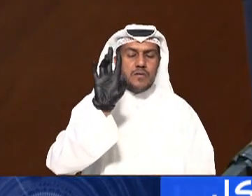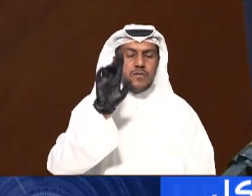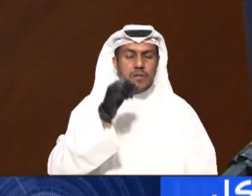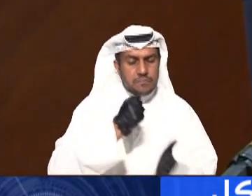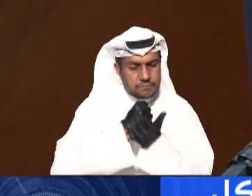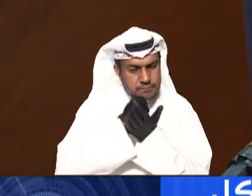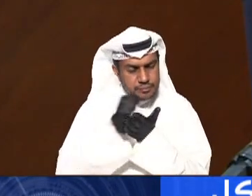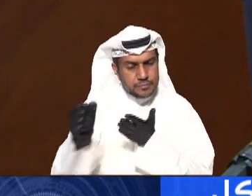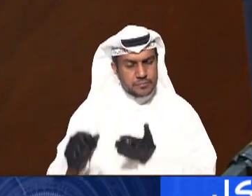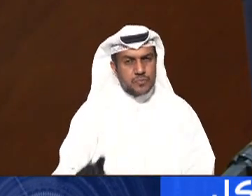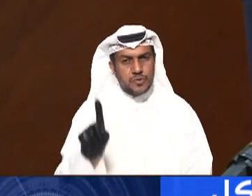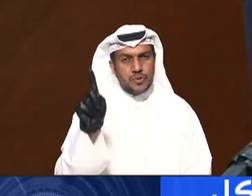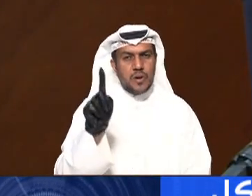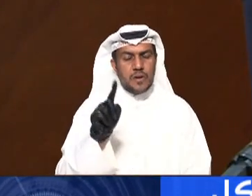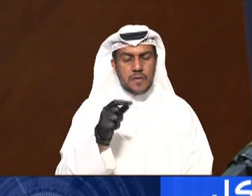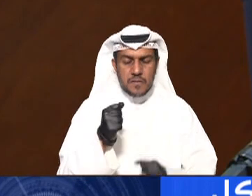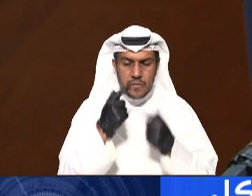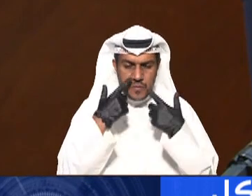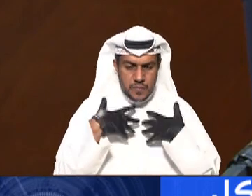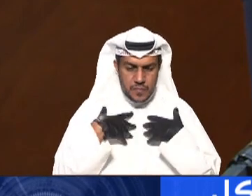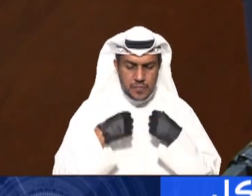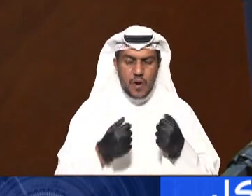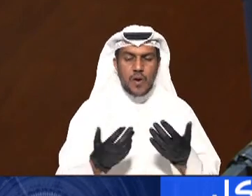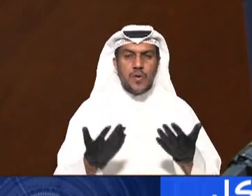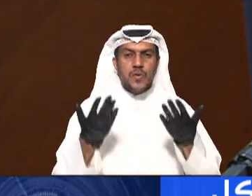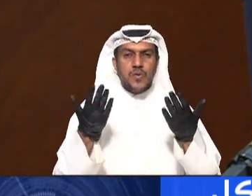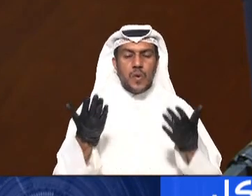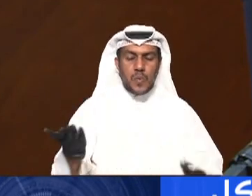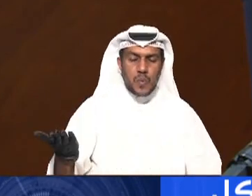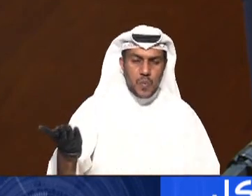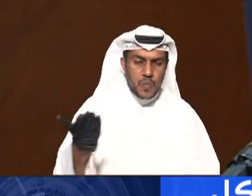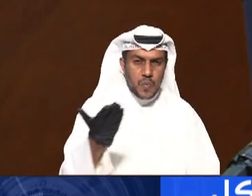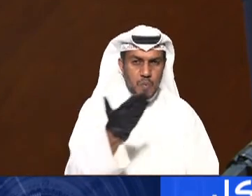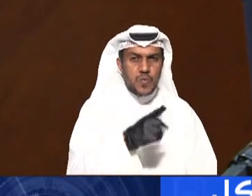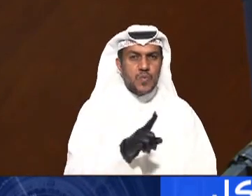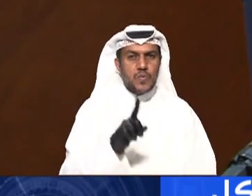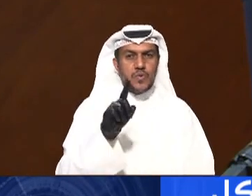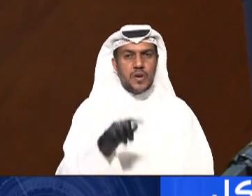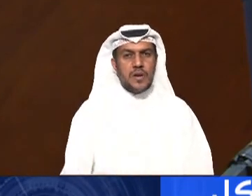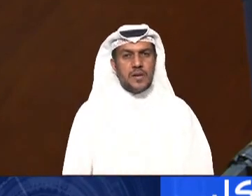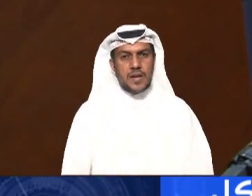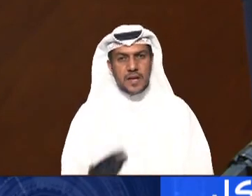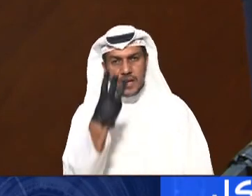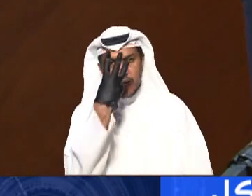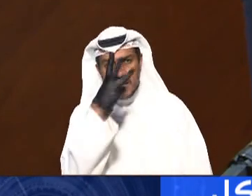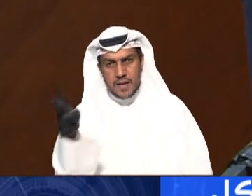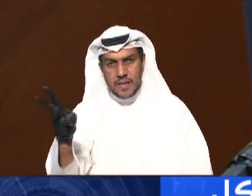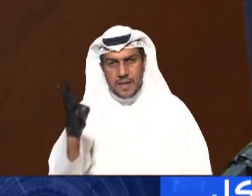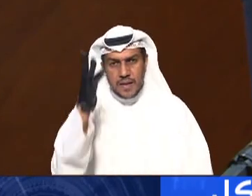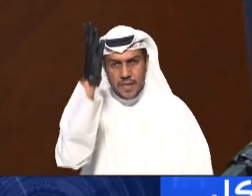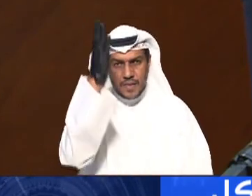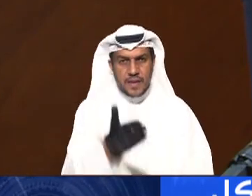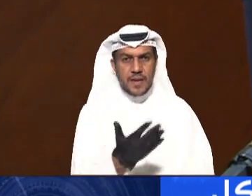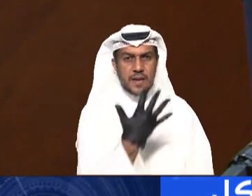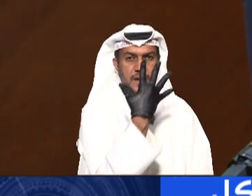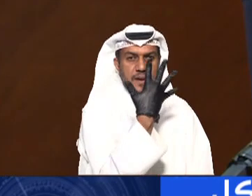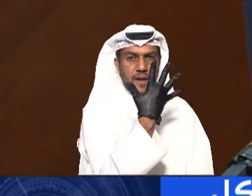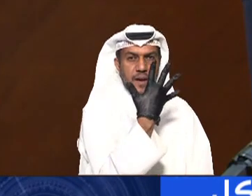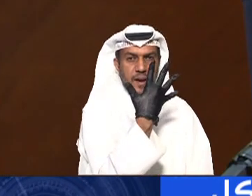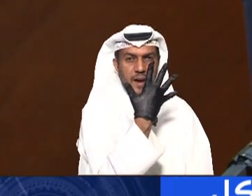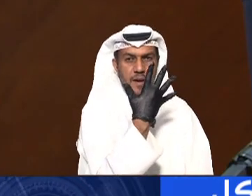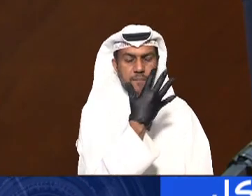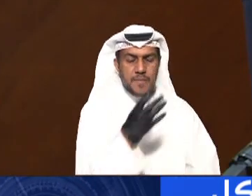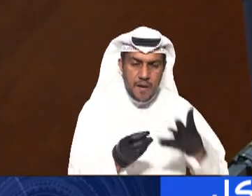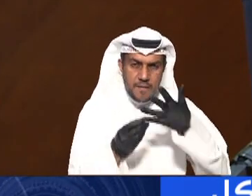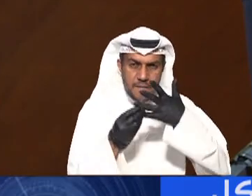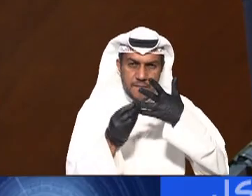الحياة الطبيعية، وإن شاء الله نأمل أن تكون بعد 30/5 الإعلان عن مراحل